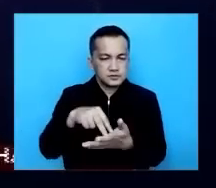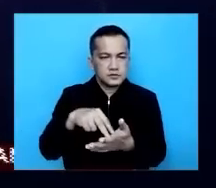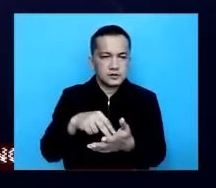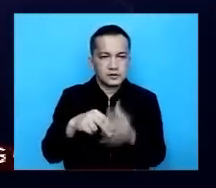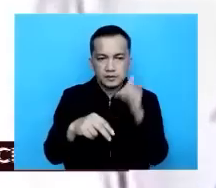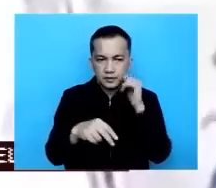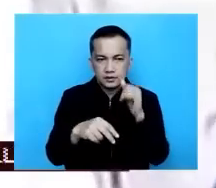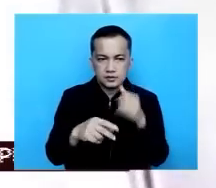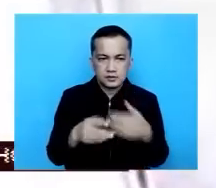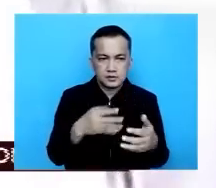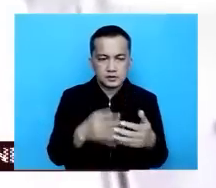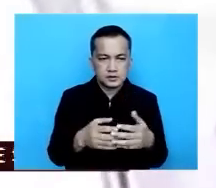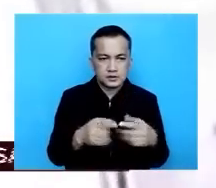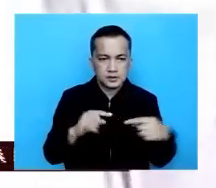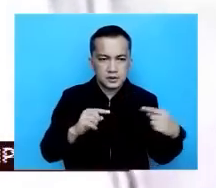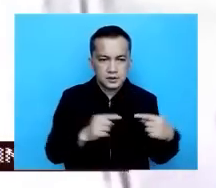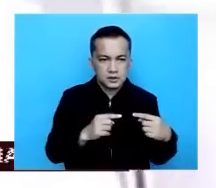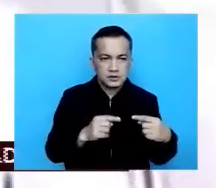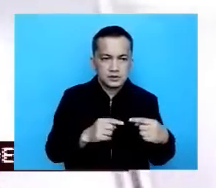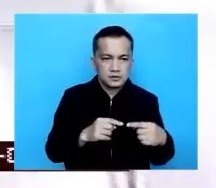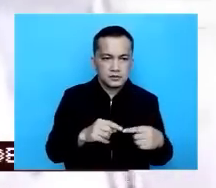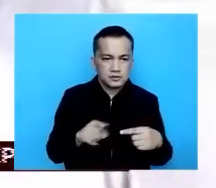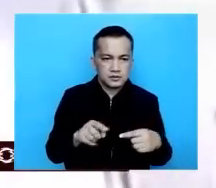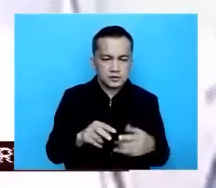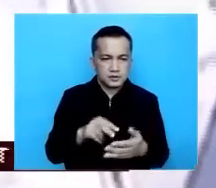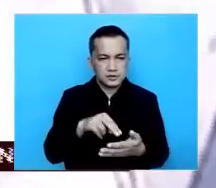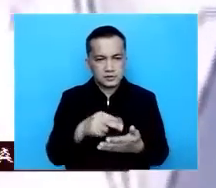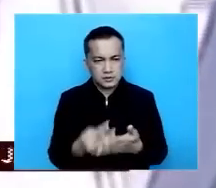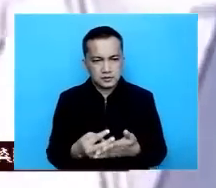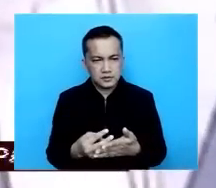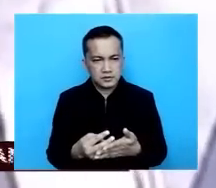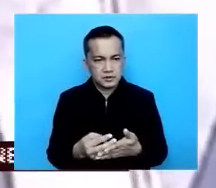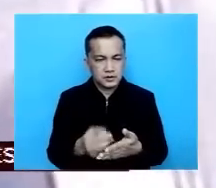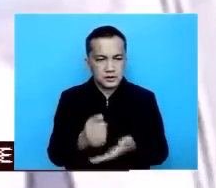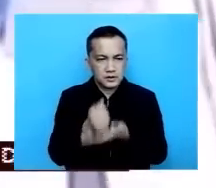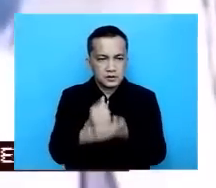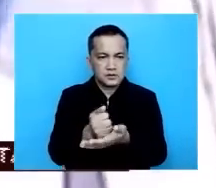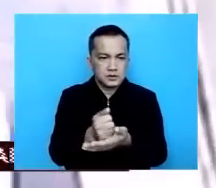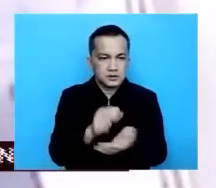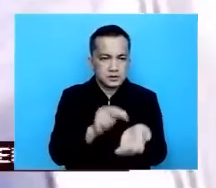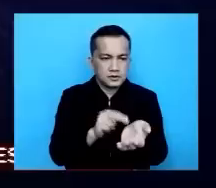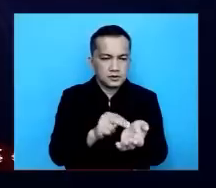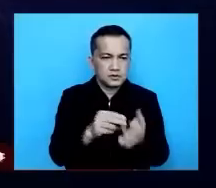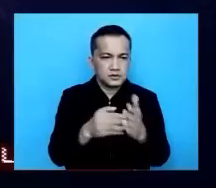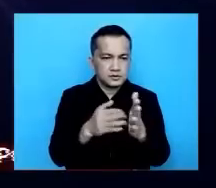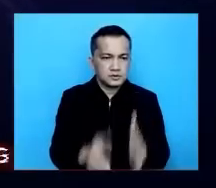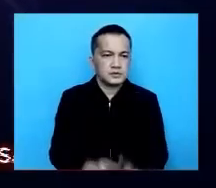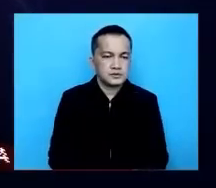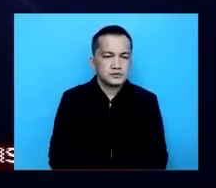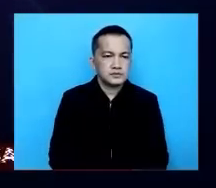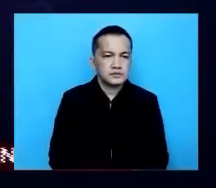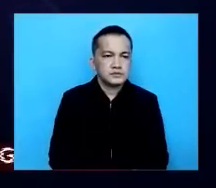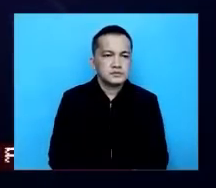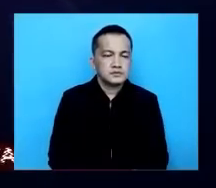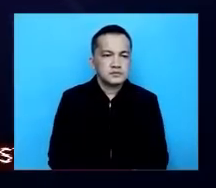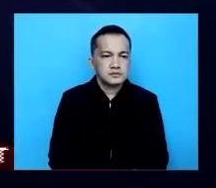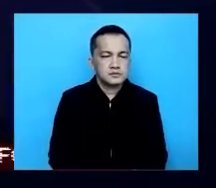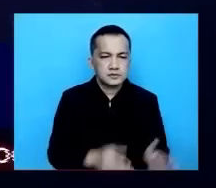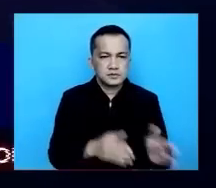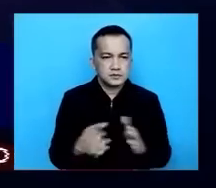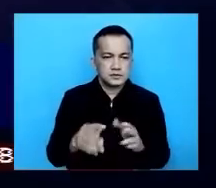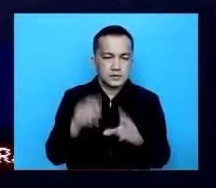kahit sugatan na, pero nang akma na siyang tutumba, to the rescue ang isang nursing student. Sa isa pang